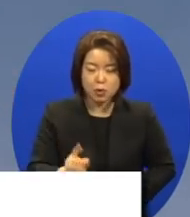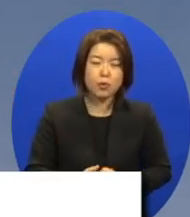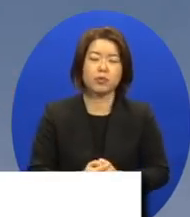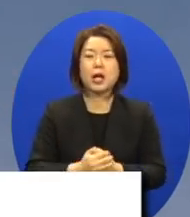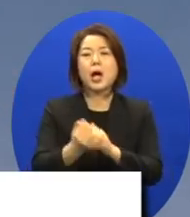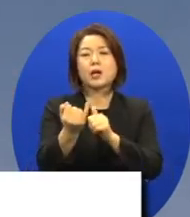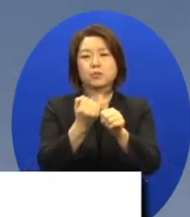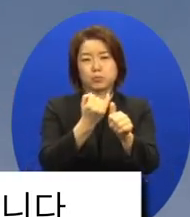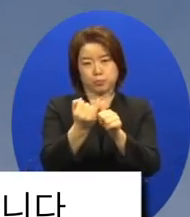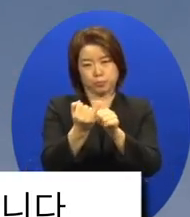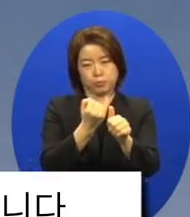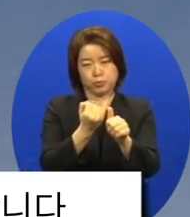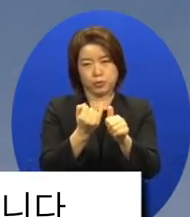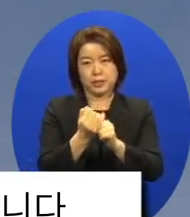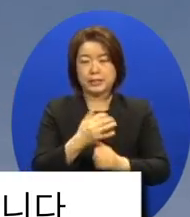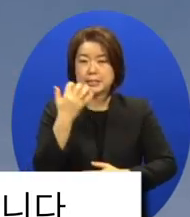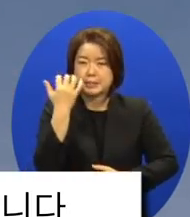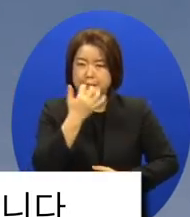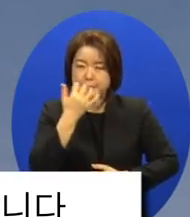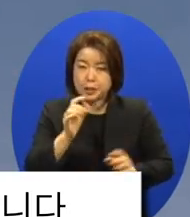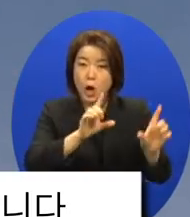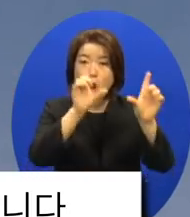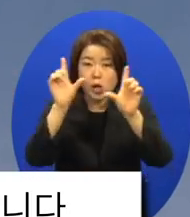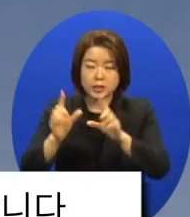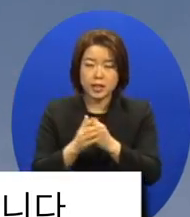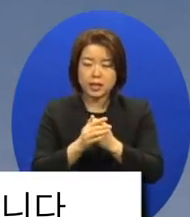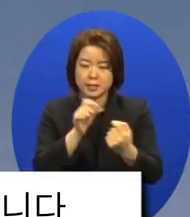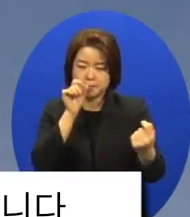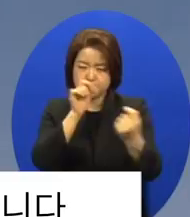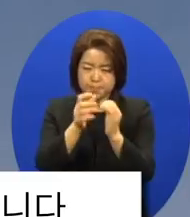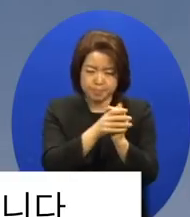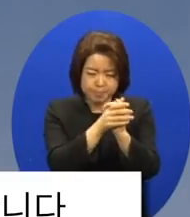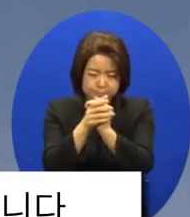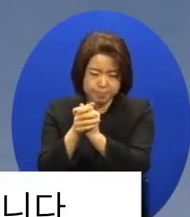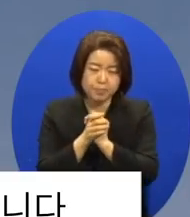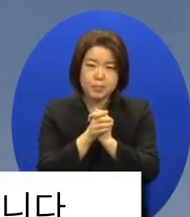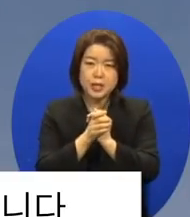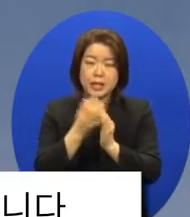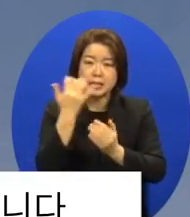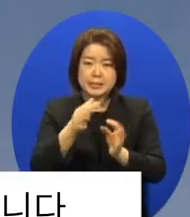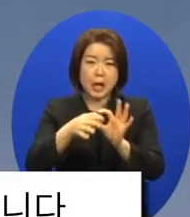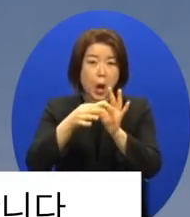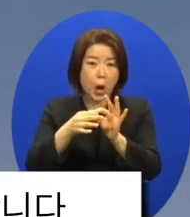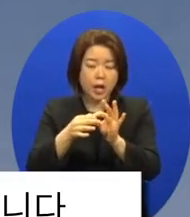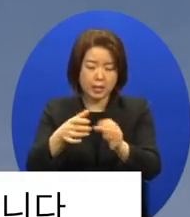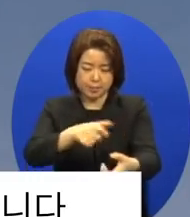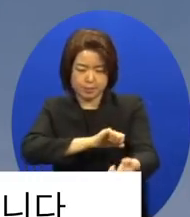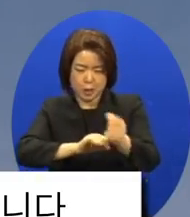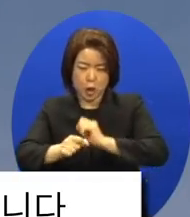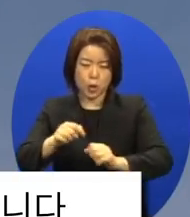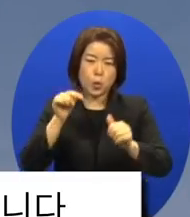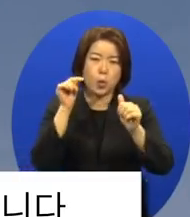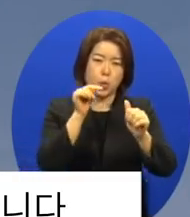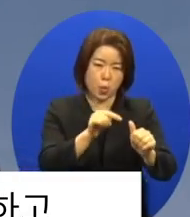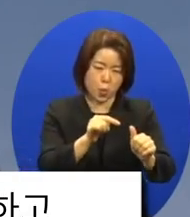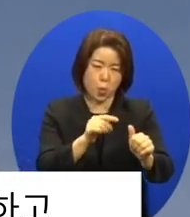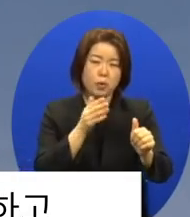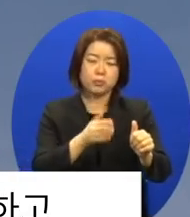부부에게 성생활을 아주 친밀한 성 성화를 적극적으로 하라고 권합니다